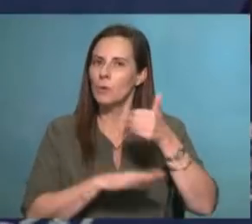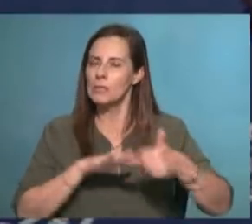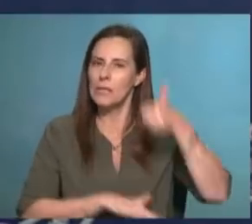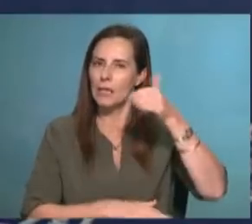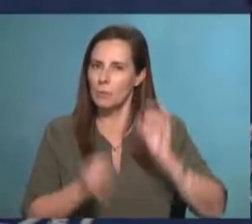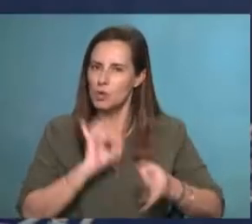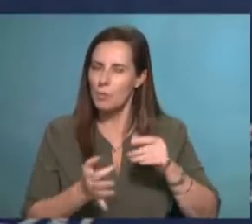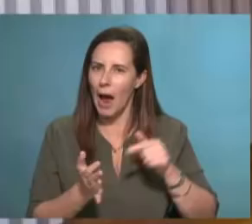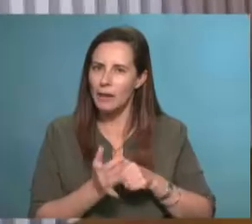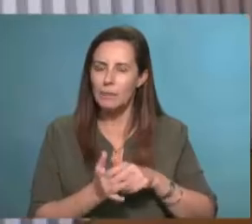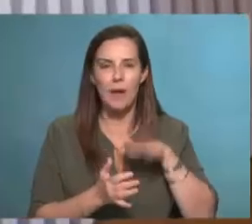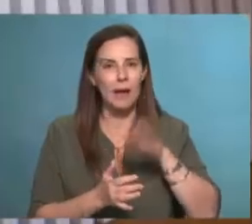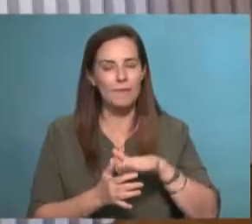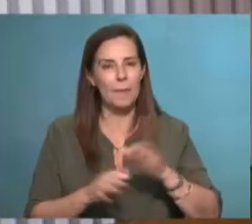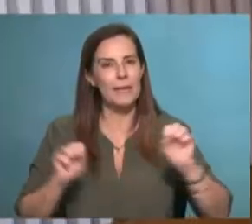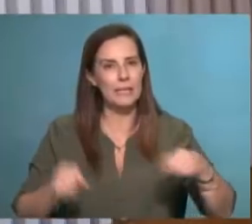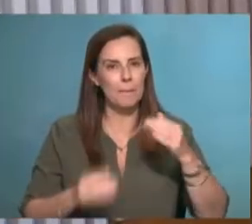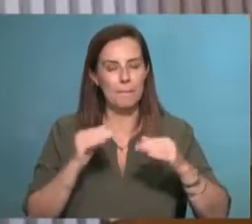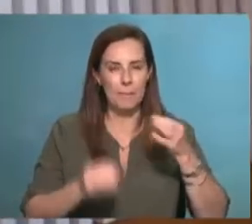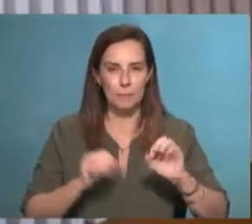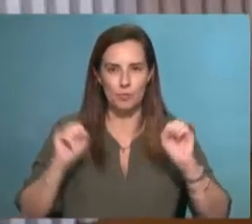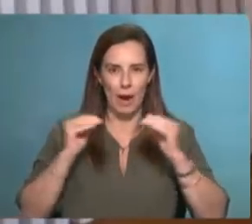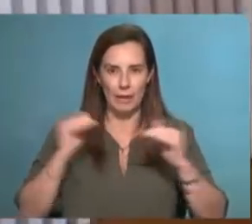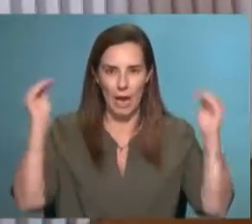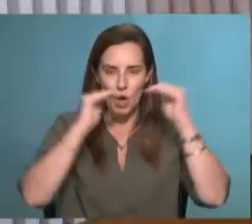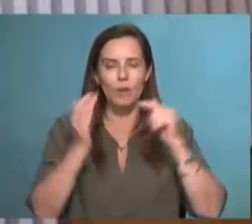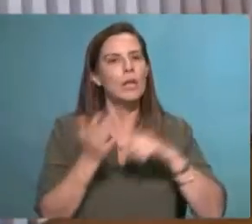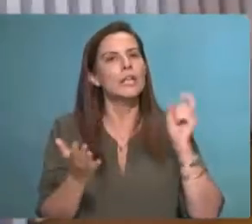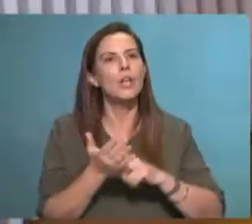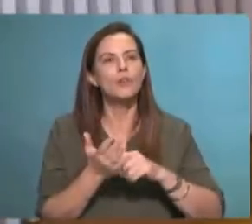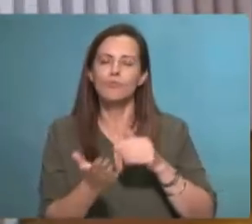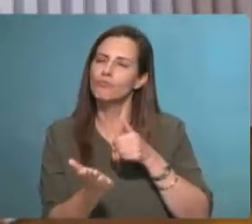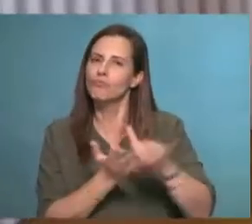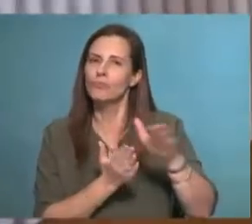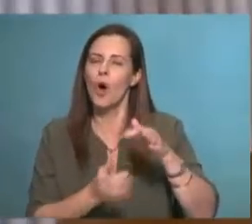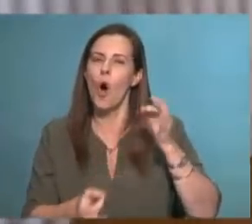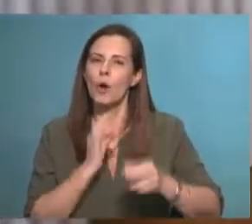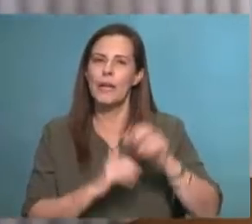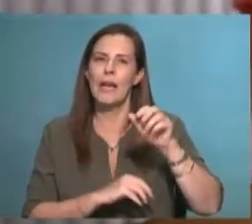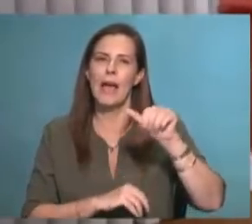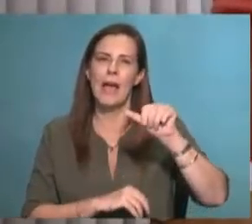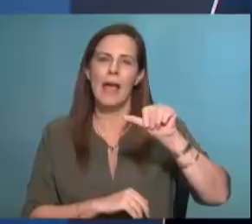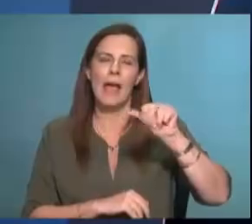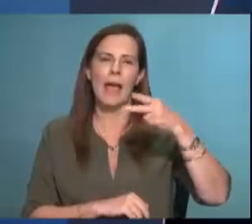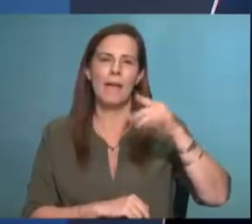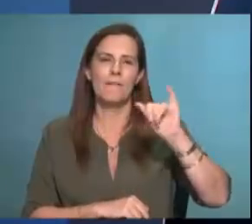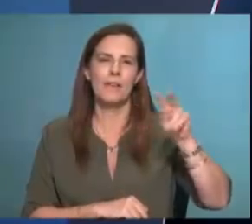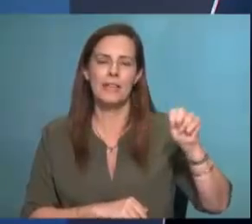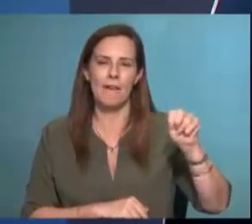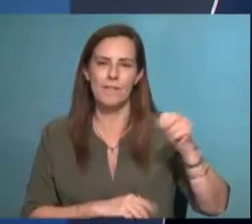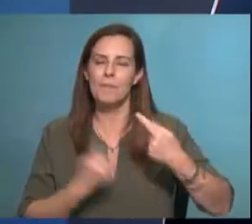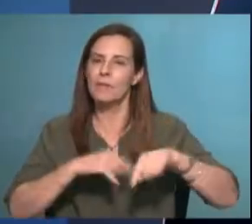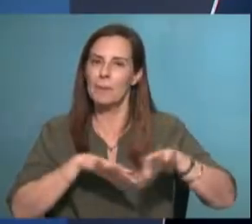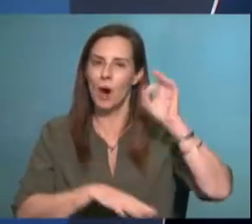איילת שקד וגם לנשיאת בית המשפט העליון אסתר חיות בדרישה להשעות את עורך הדין אפי נווה מהוועדה לבחירת שופטים.